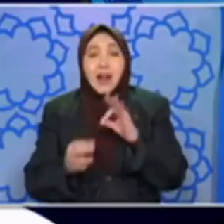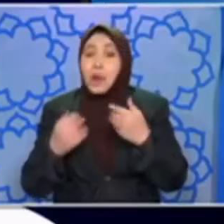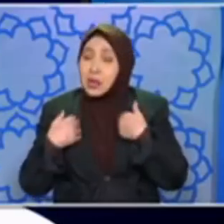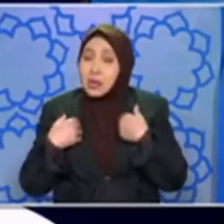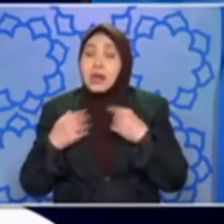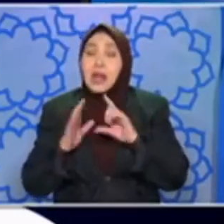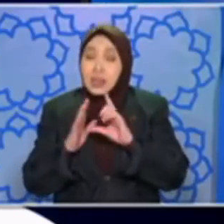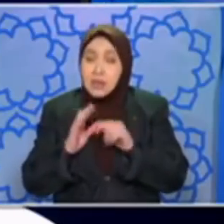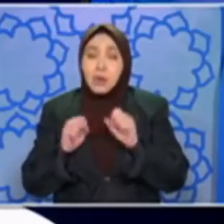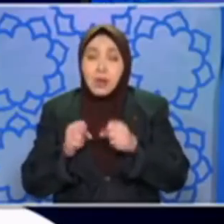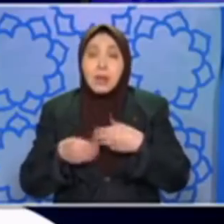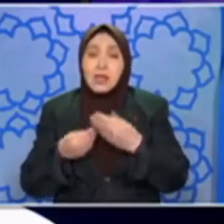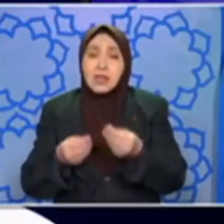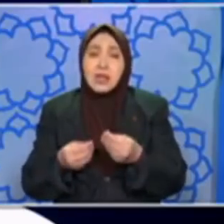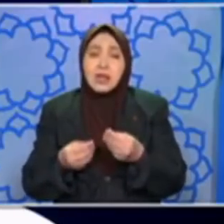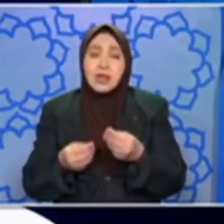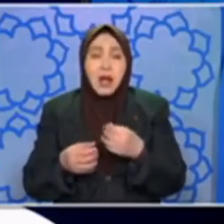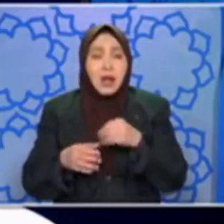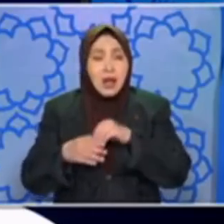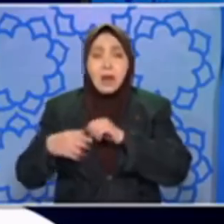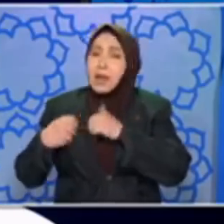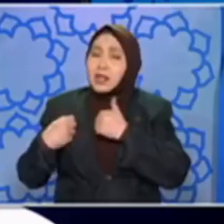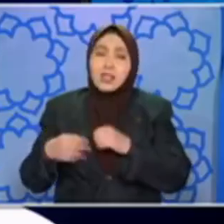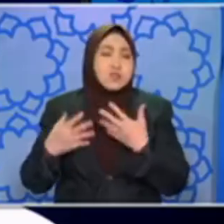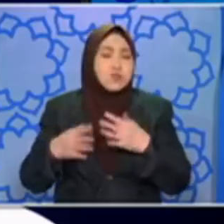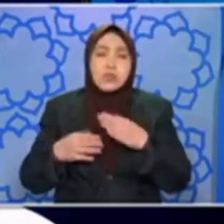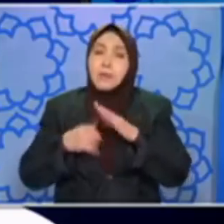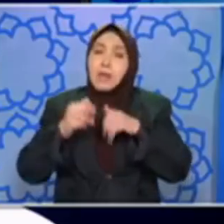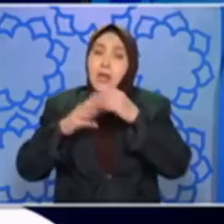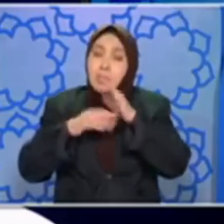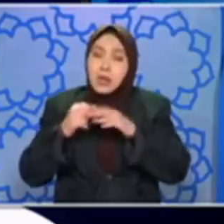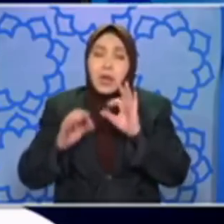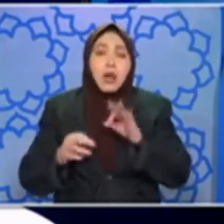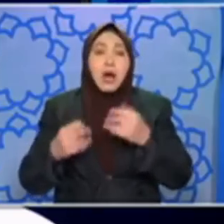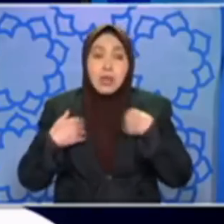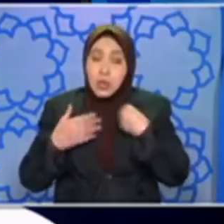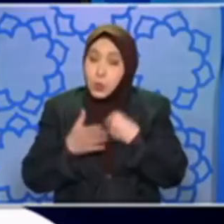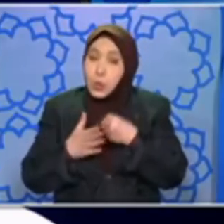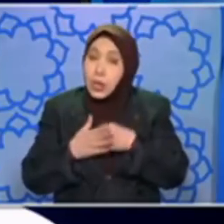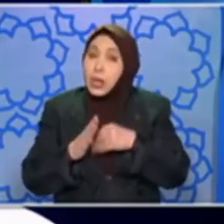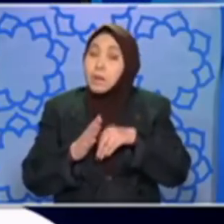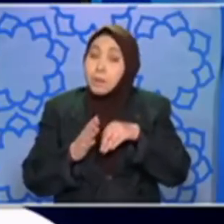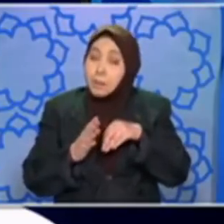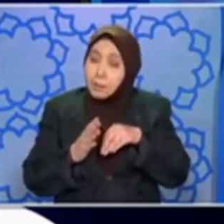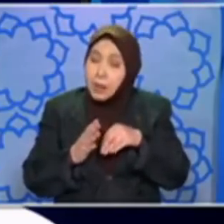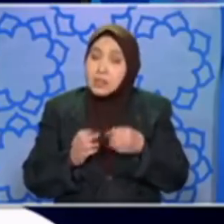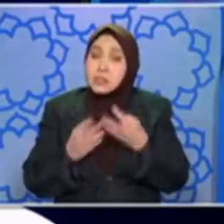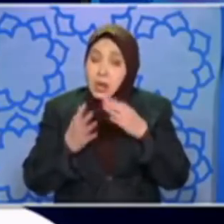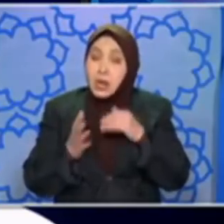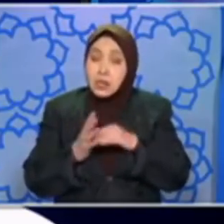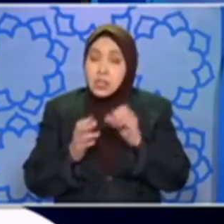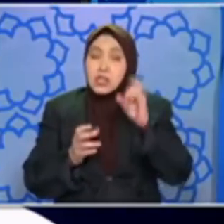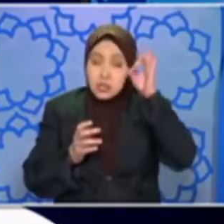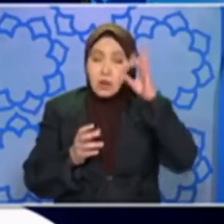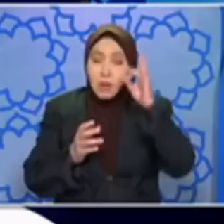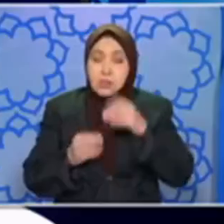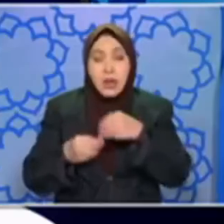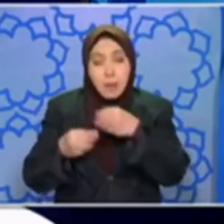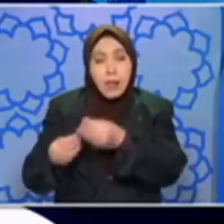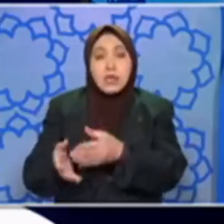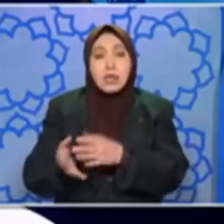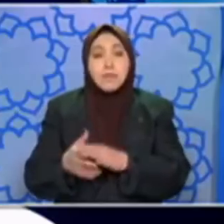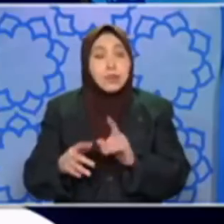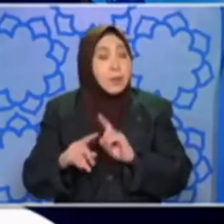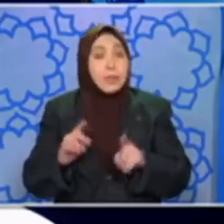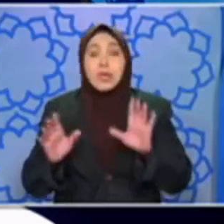dalam hati nak cakap begini, dalam hati sudah pun kita bina, kalau saya ada duit lebih nanti, insya-Allah saya transfer. Ya, jangan berjanji ya,